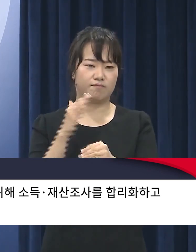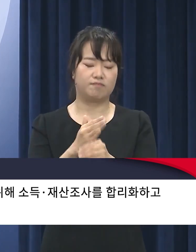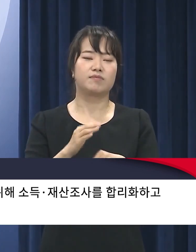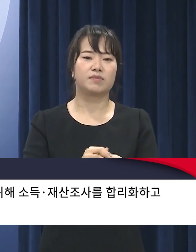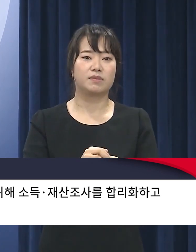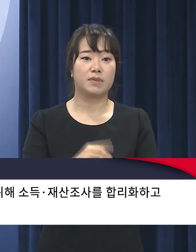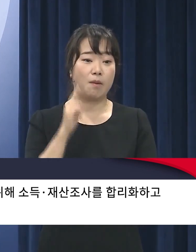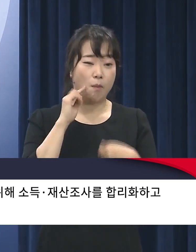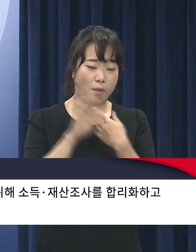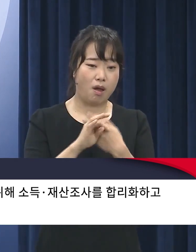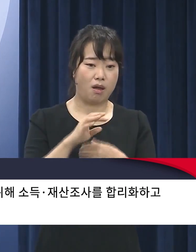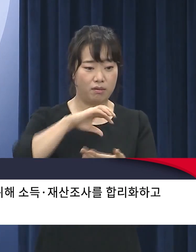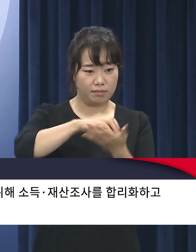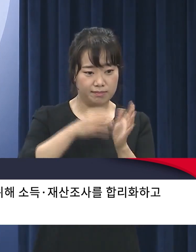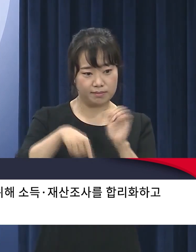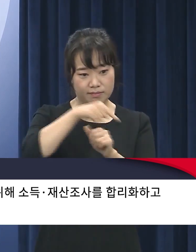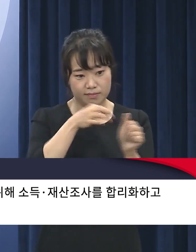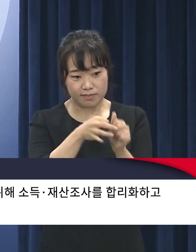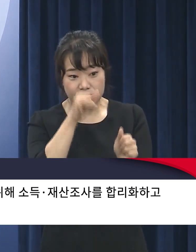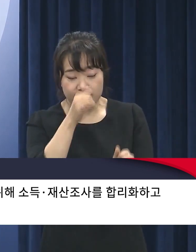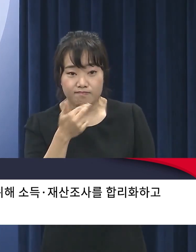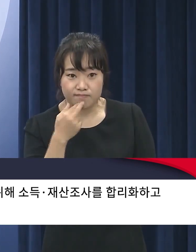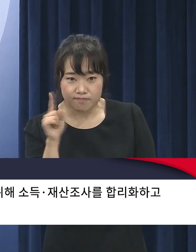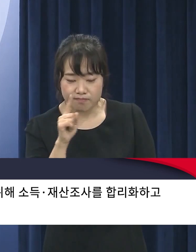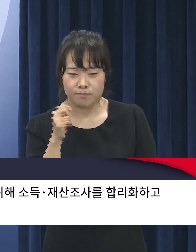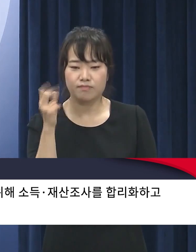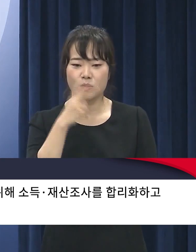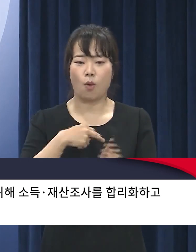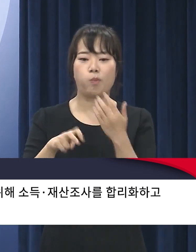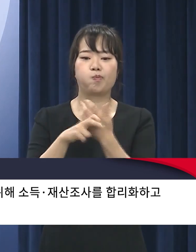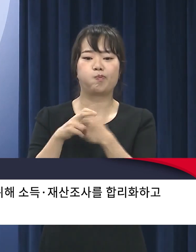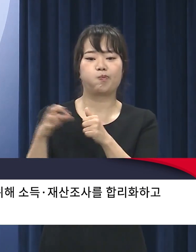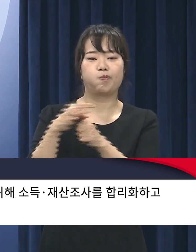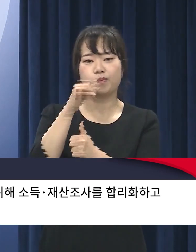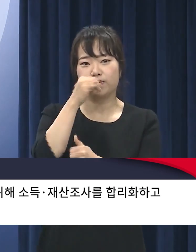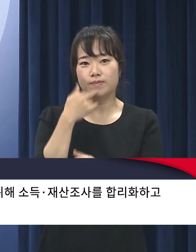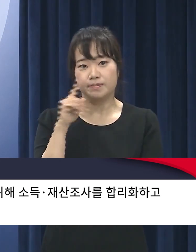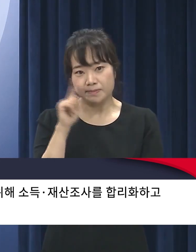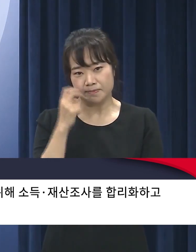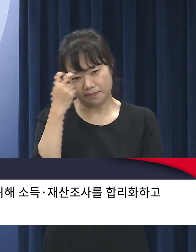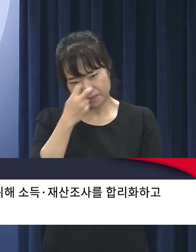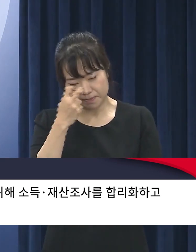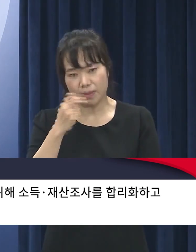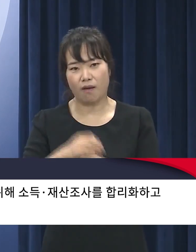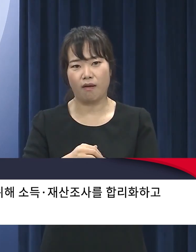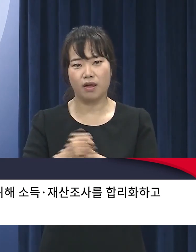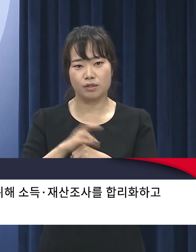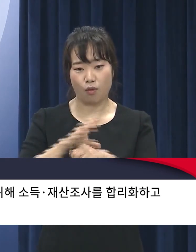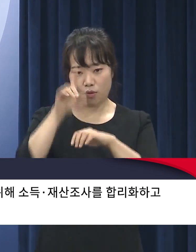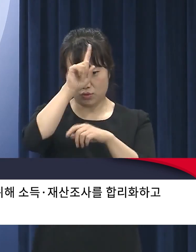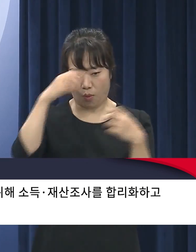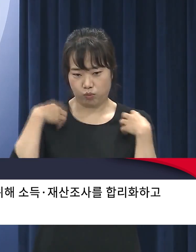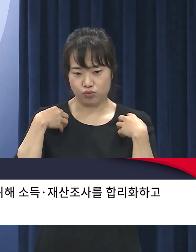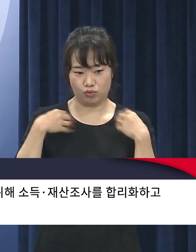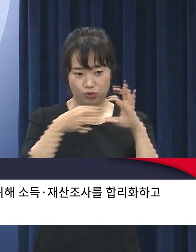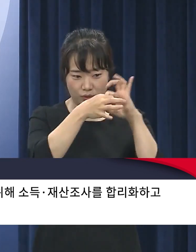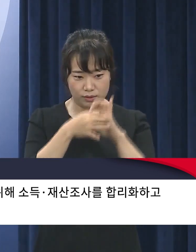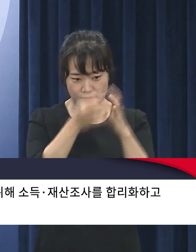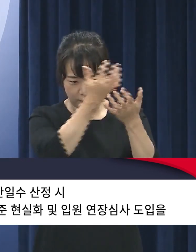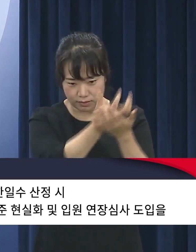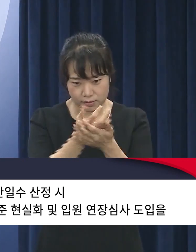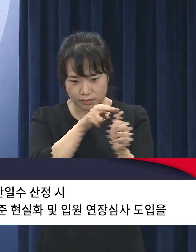및 부정수급 방지를 위해 소득, 재산 조사를 합리화하고 시스템상 공적 자료 연계 정보